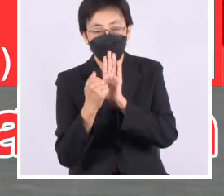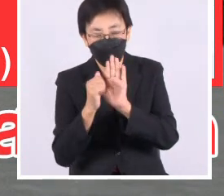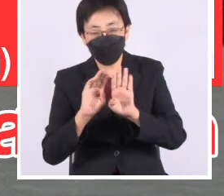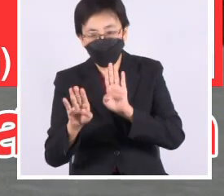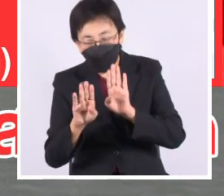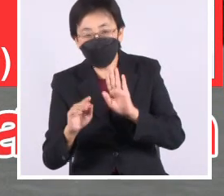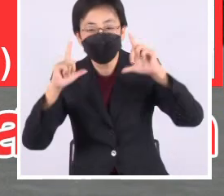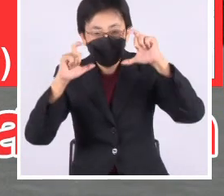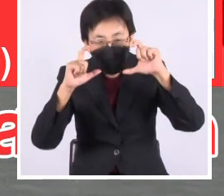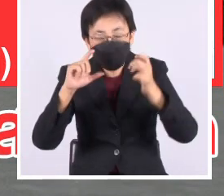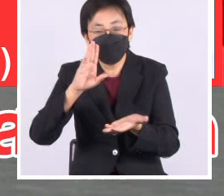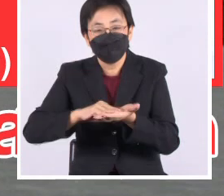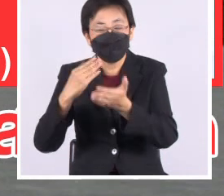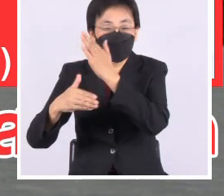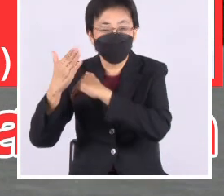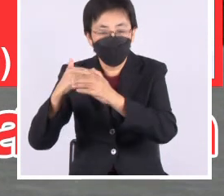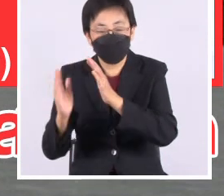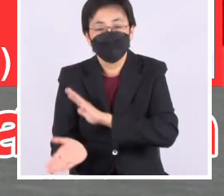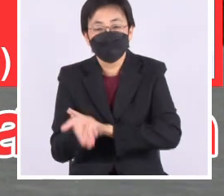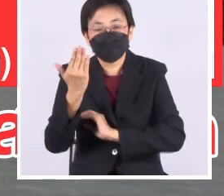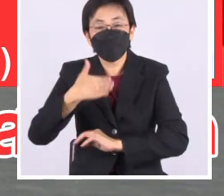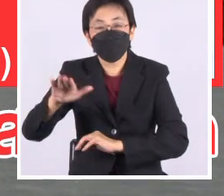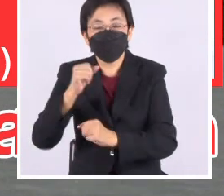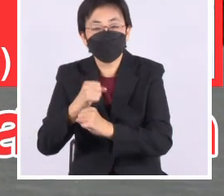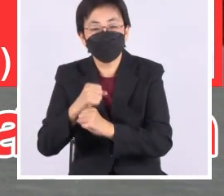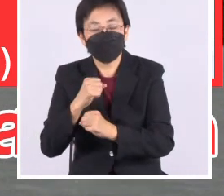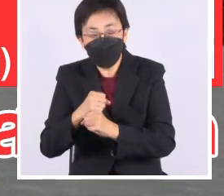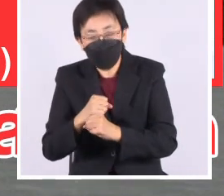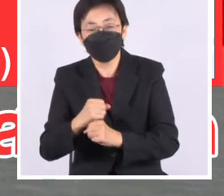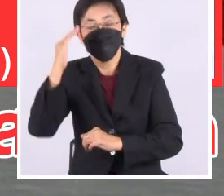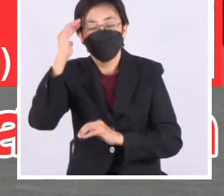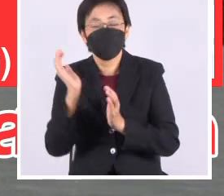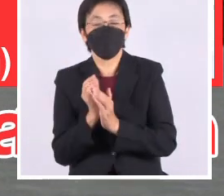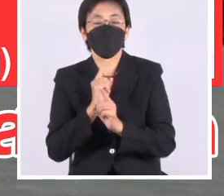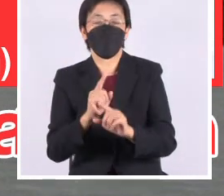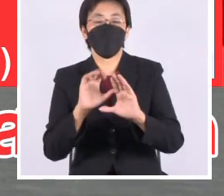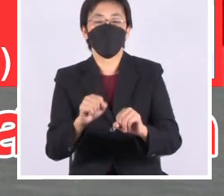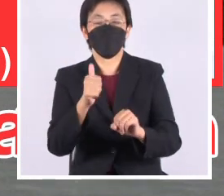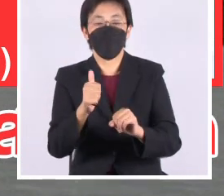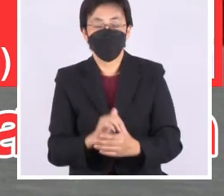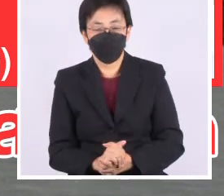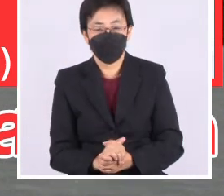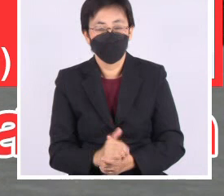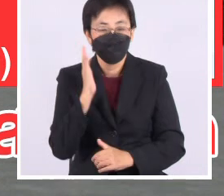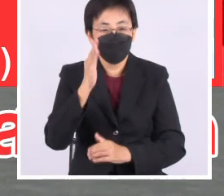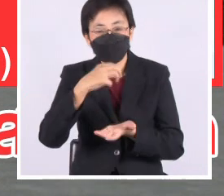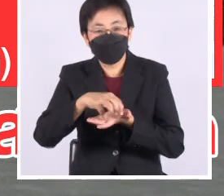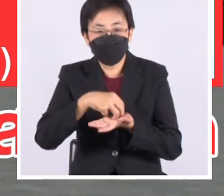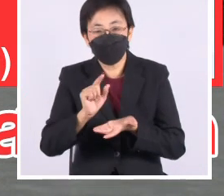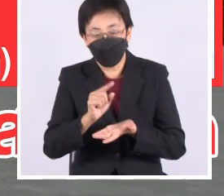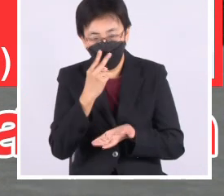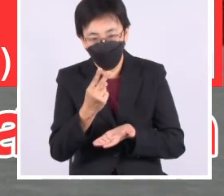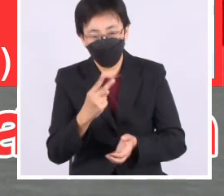และก็ทำประวัติพอตอนเช้าก็รีบออกไปทำงานตามปกติกระทั่งเนี่ยถูกตำรวจไปตามจับได ้ค่ะ เดี๋ยวฟังเสียงผู้ต้องหาเล่าให้ฟังหน่อยครับ